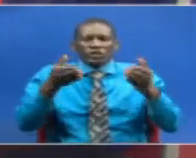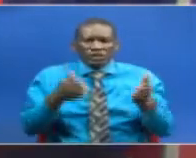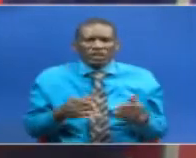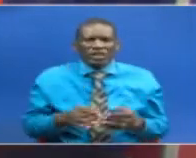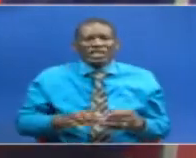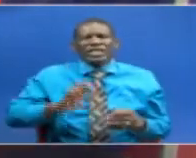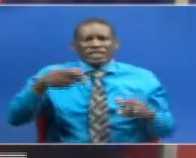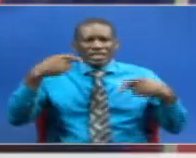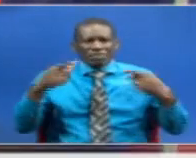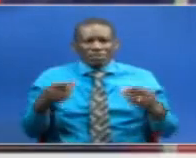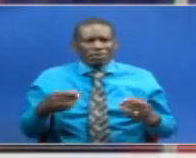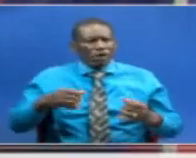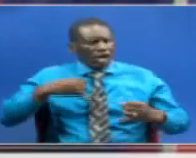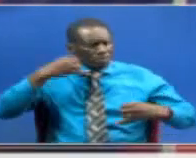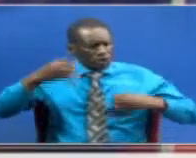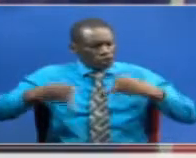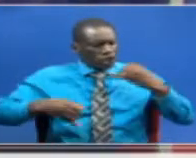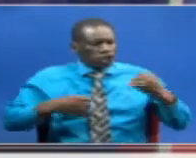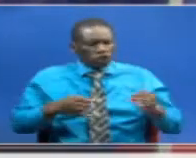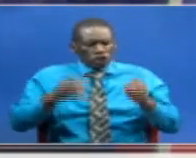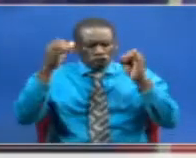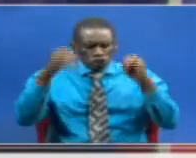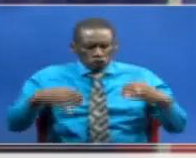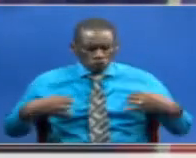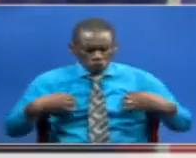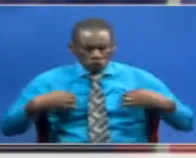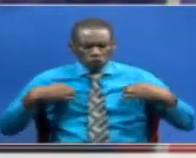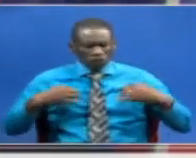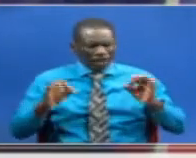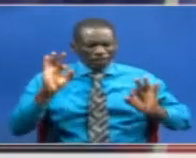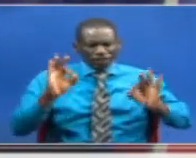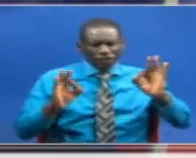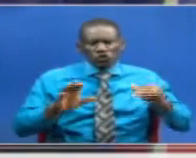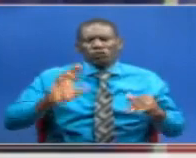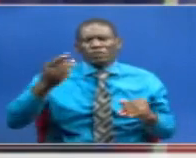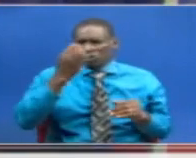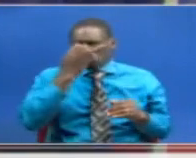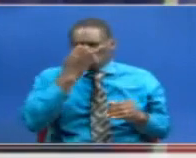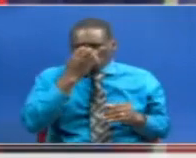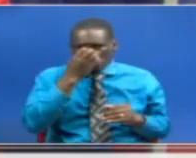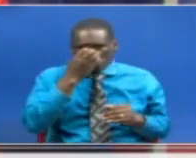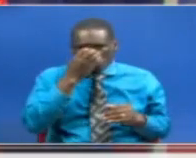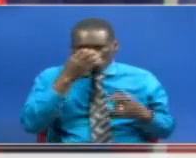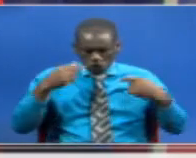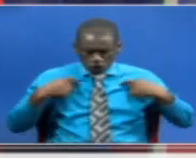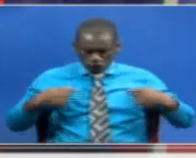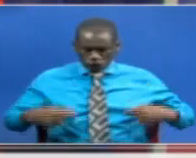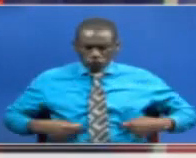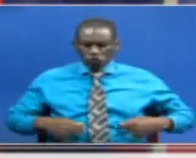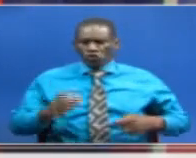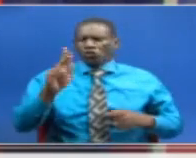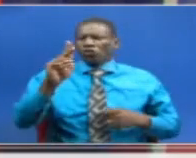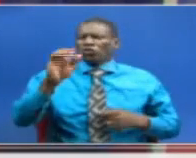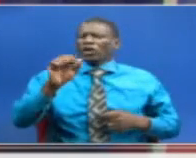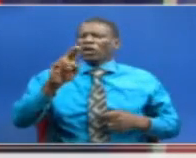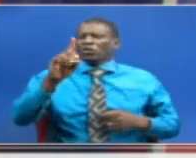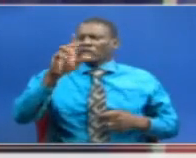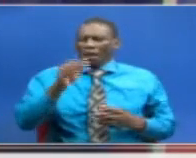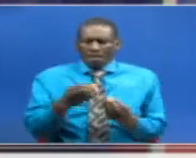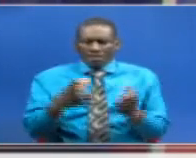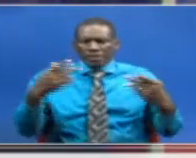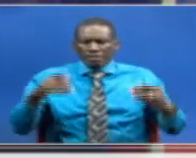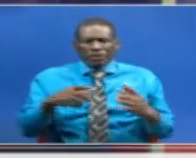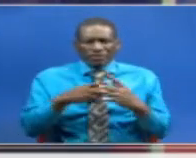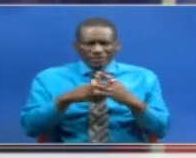Wakenya wamekuwa wakifurahishwa na mtindo mpya wa mavazi ya Rais William Ruto wa suti za kaunda ambao umewafanya wengi kuanza